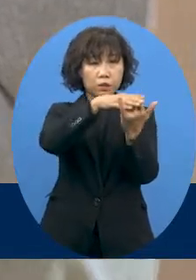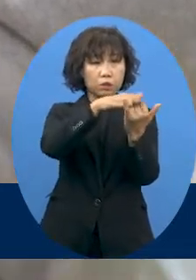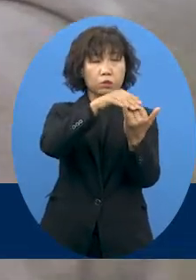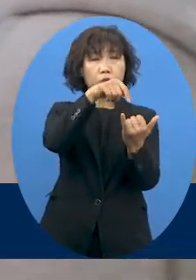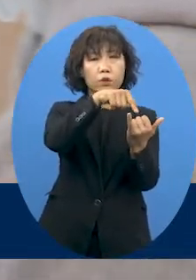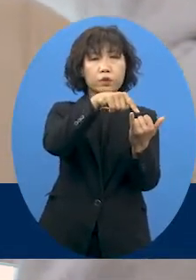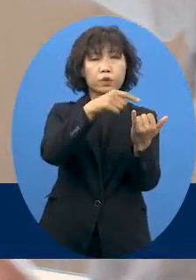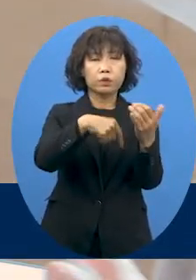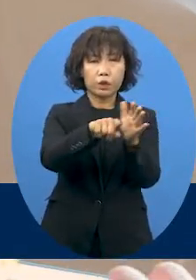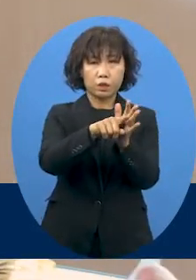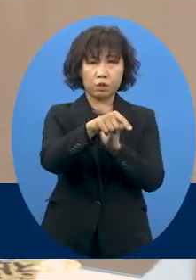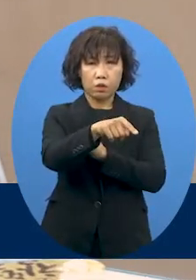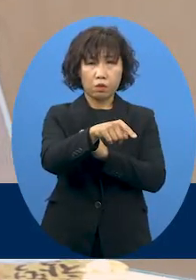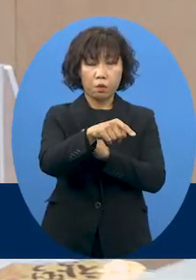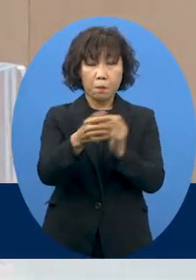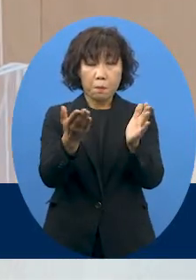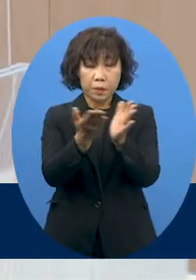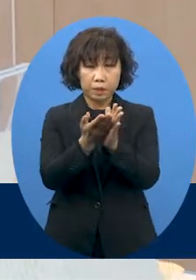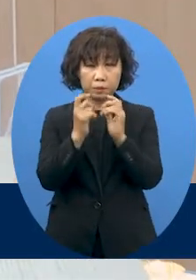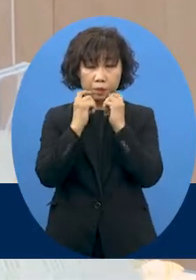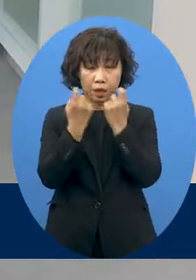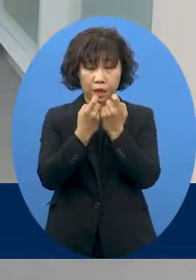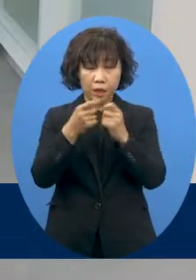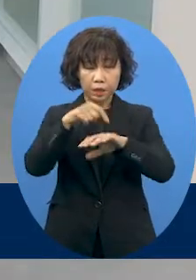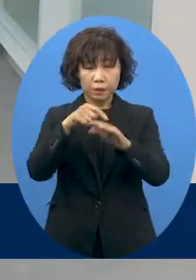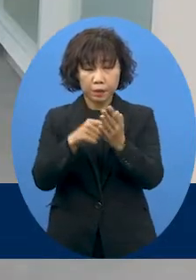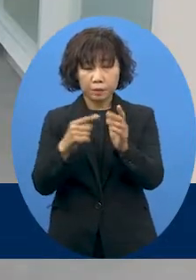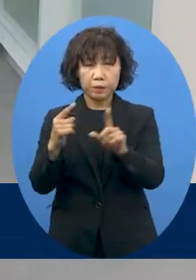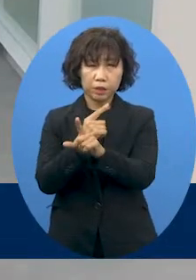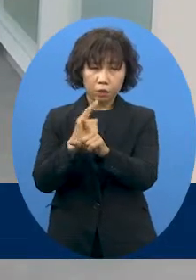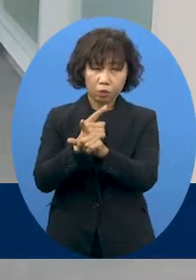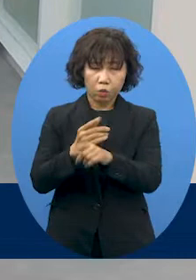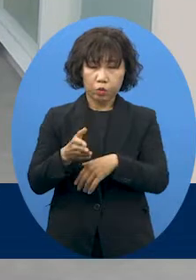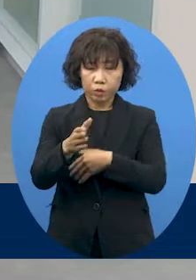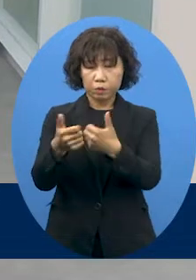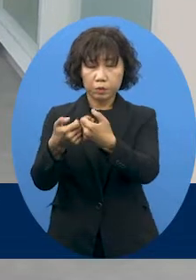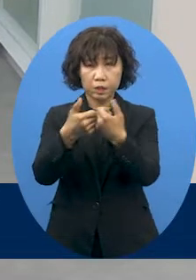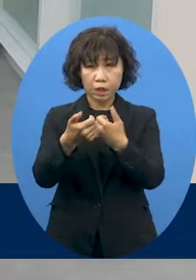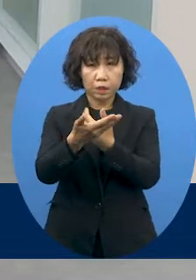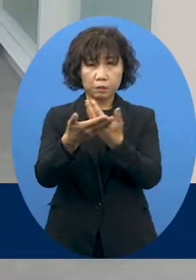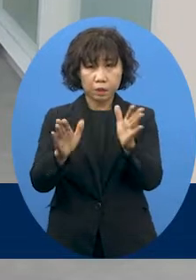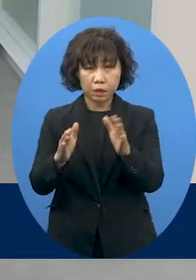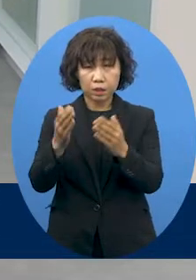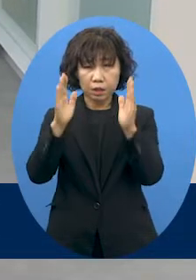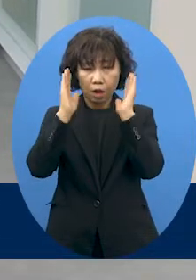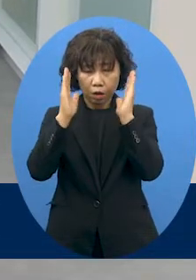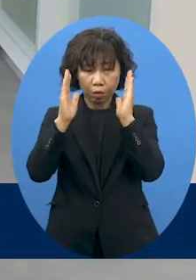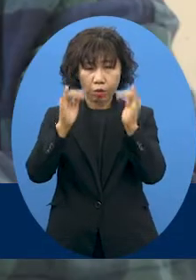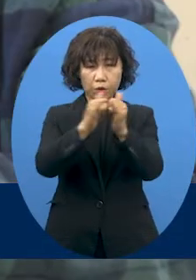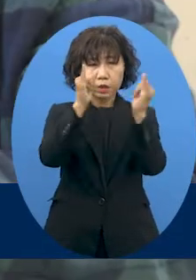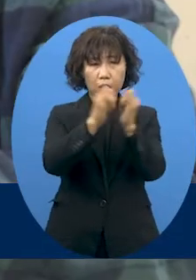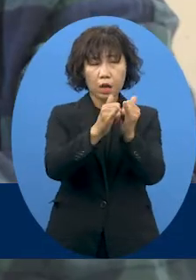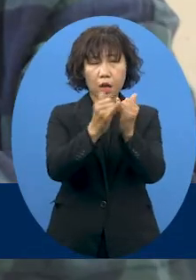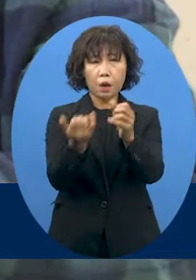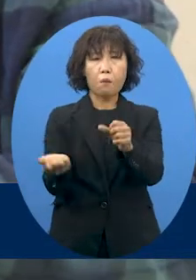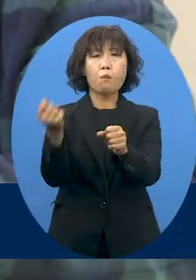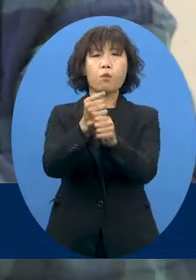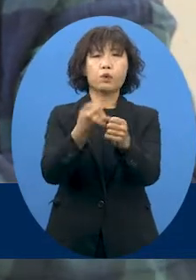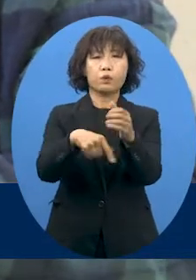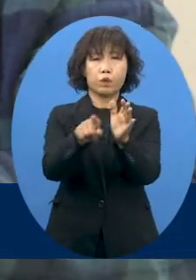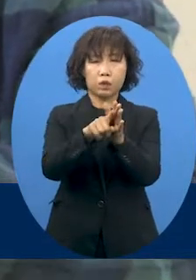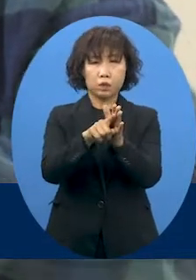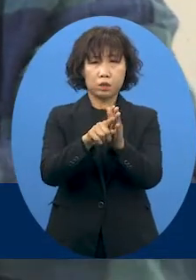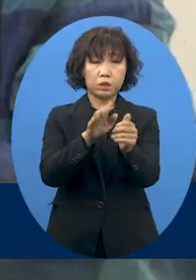청소년들을 위해 마련된 활짝 b 라는 개인 맞춤 관리와 심리 지원을 위한 전문 상담실 하고 꽈 사회